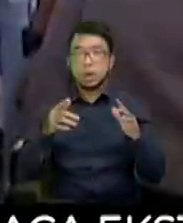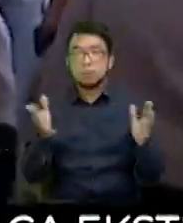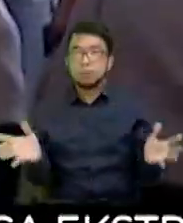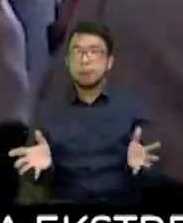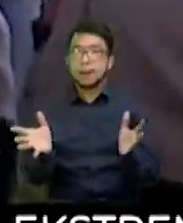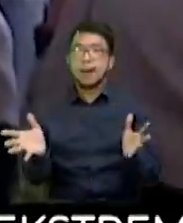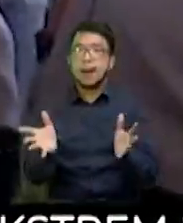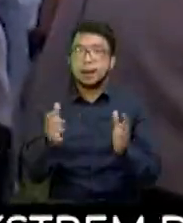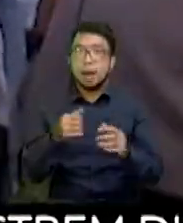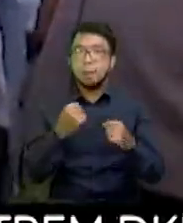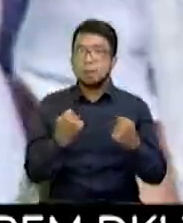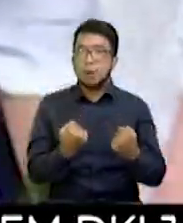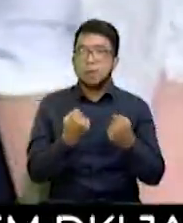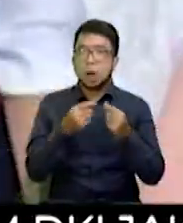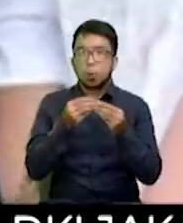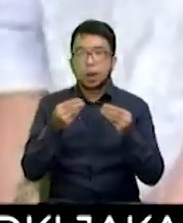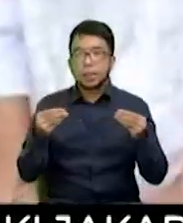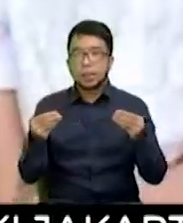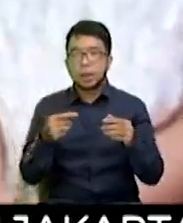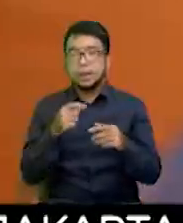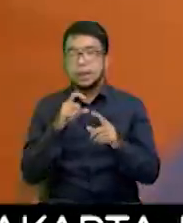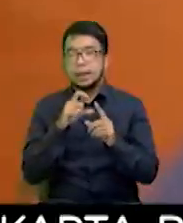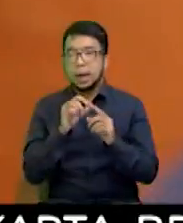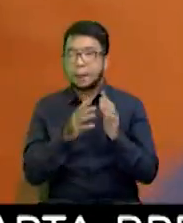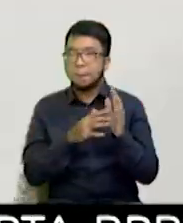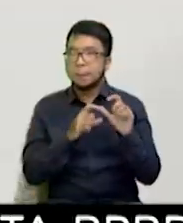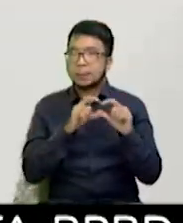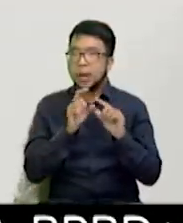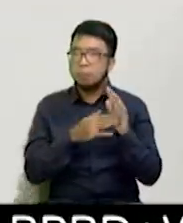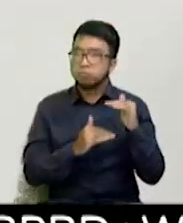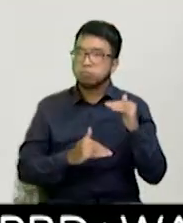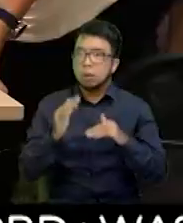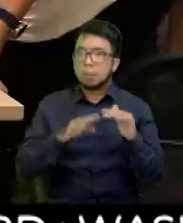logistik, meningkatkan kualitas sumber daya manusia, serta memaksimalkan kemajuan